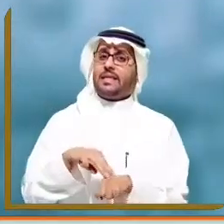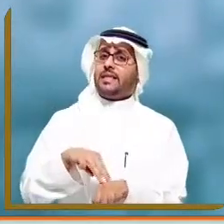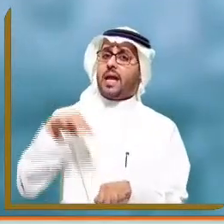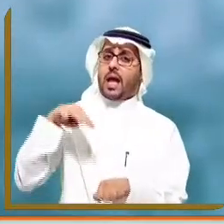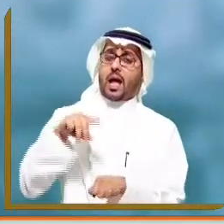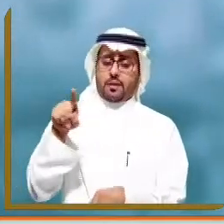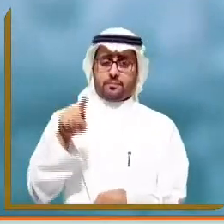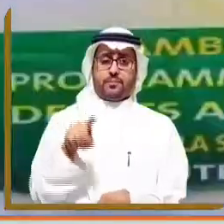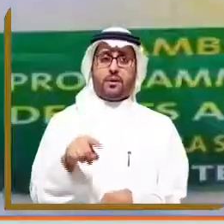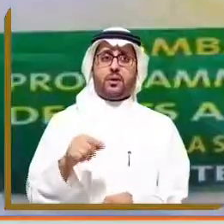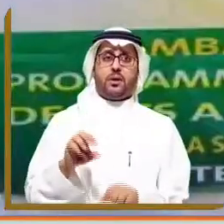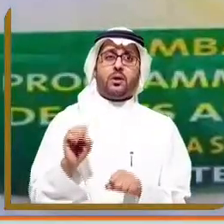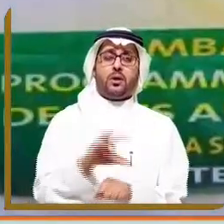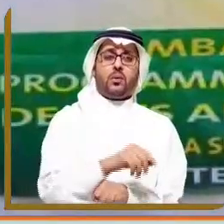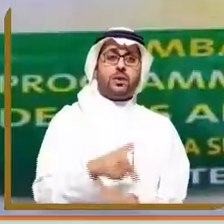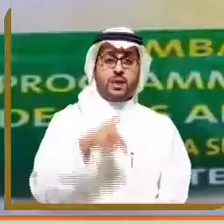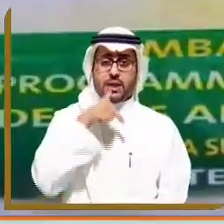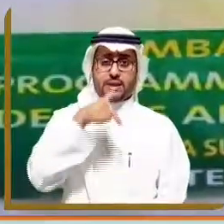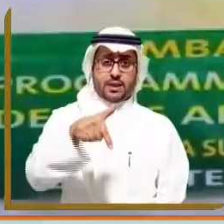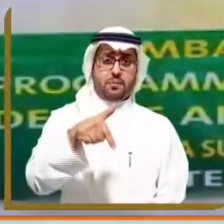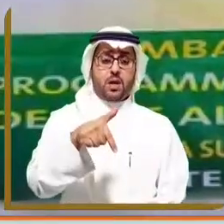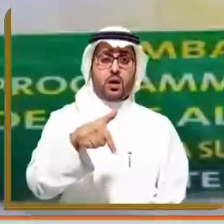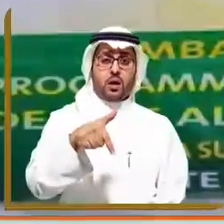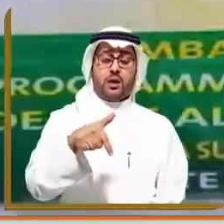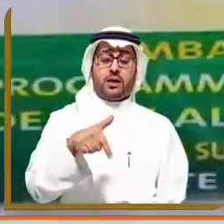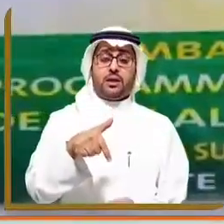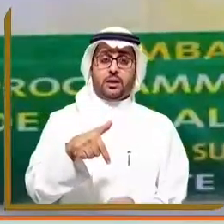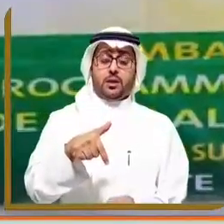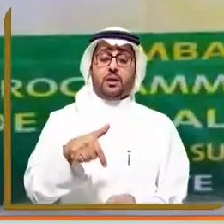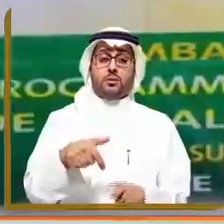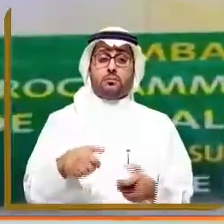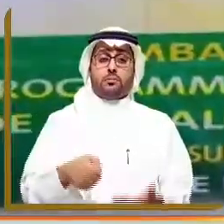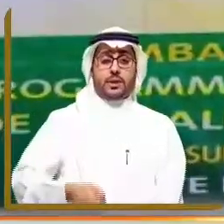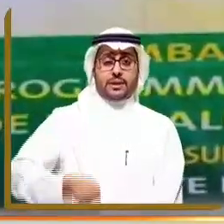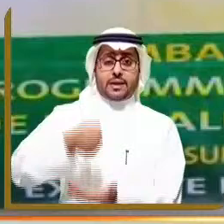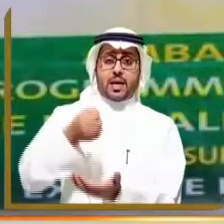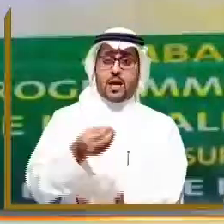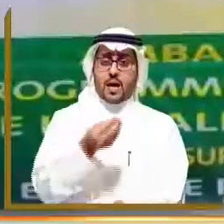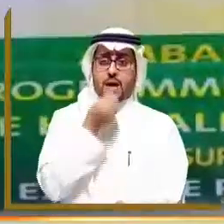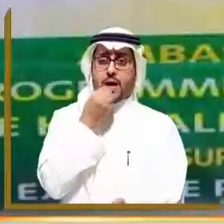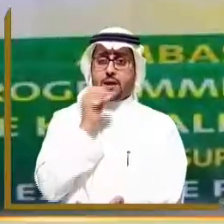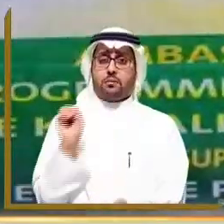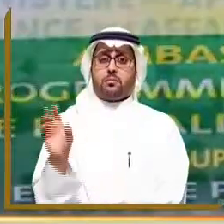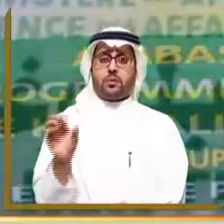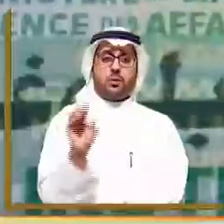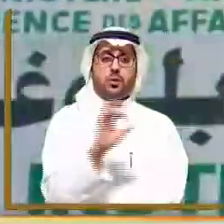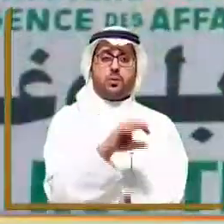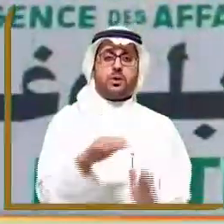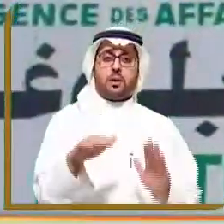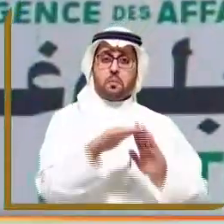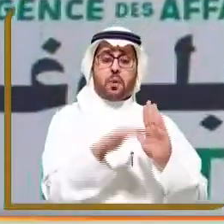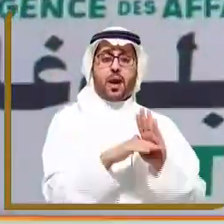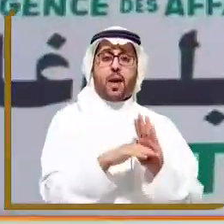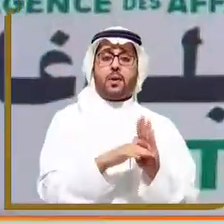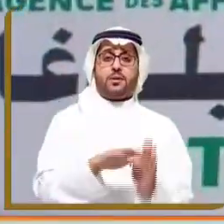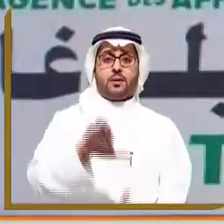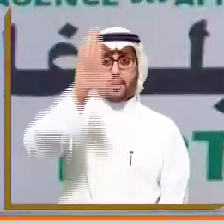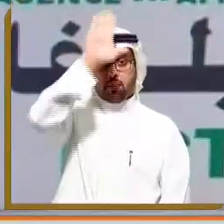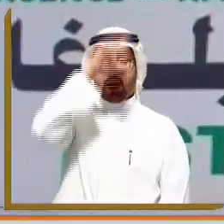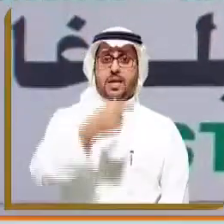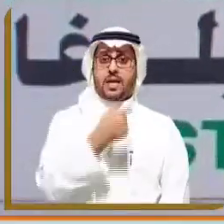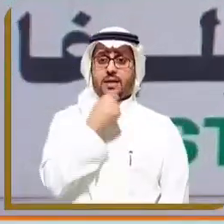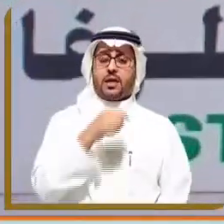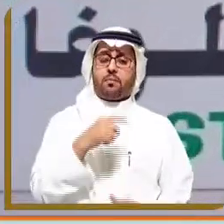وزعت 600 سلة غذائية متكاملة ضمن برنامج خادم الحرمين الشريفين حفظه الله لتفطير الصائمين